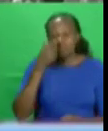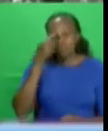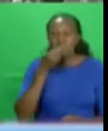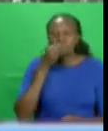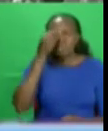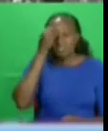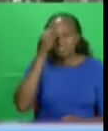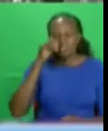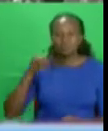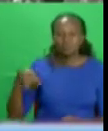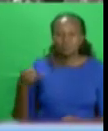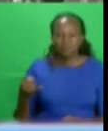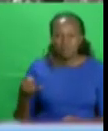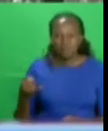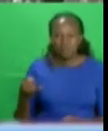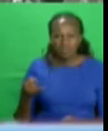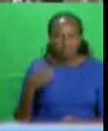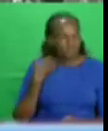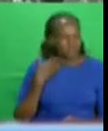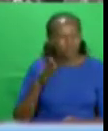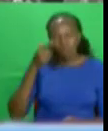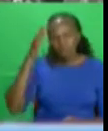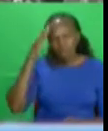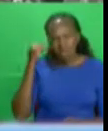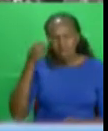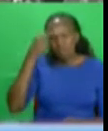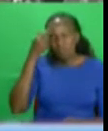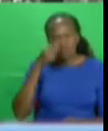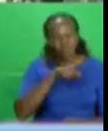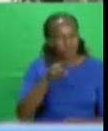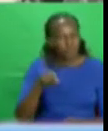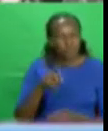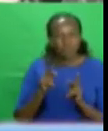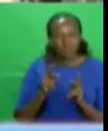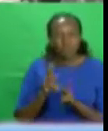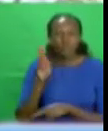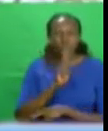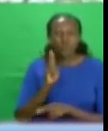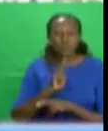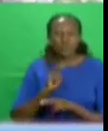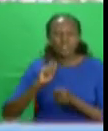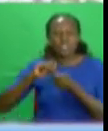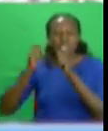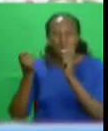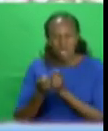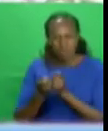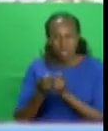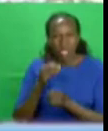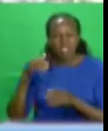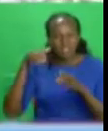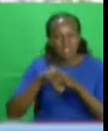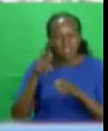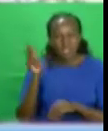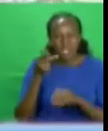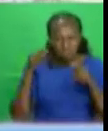huko Jubilee. Siwataji kwa sababu hao watu wanatumia ukabila. And in Kenya today, that I